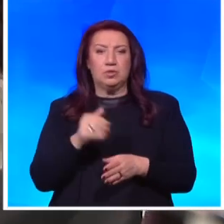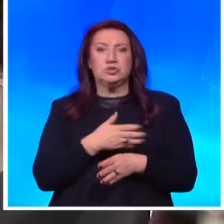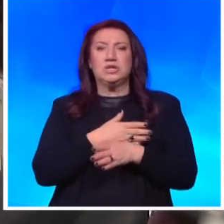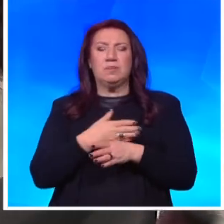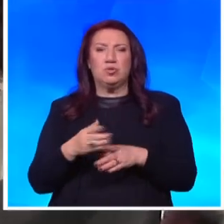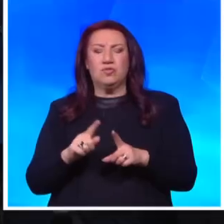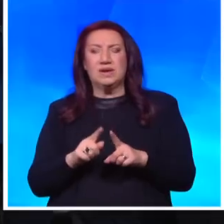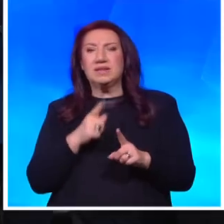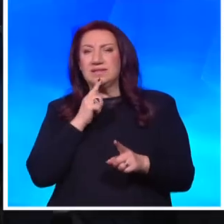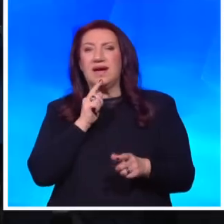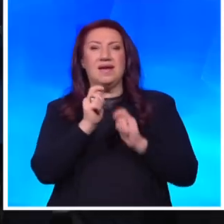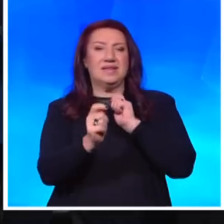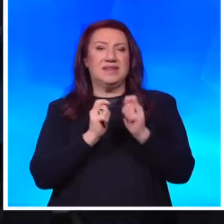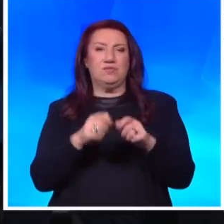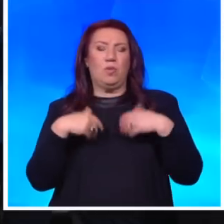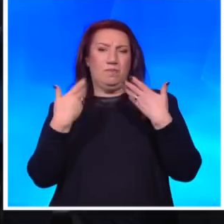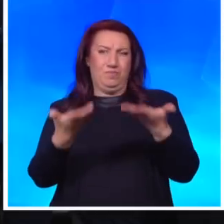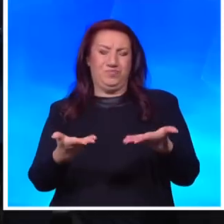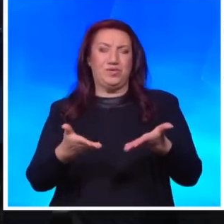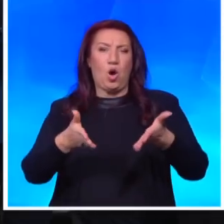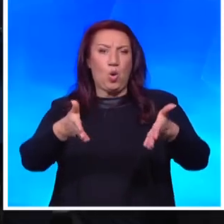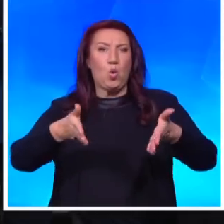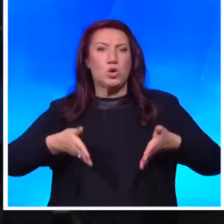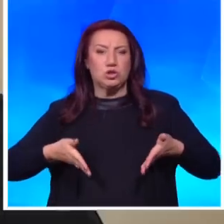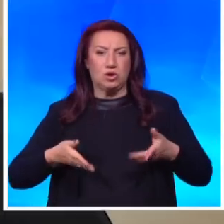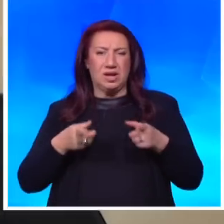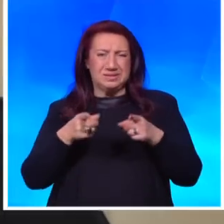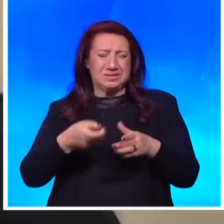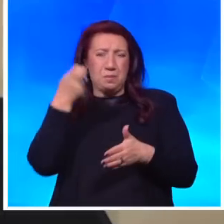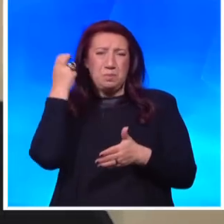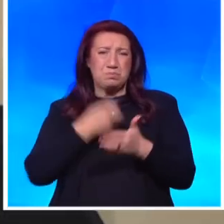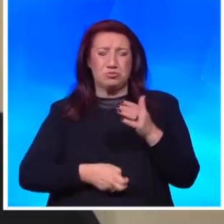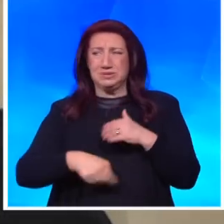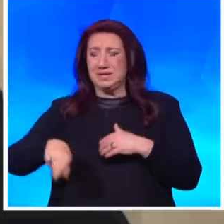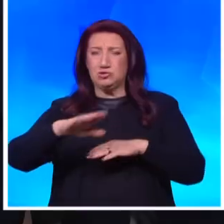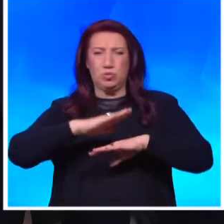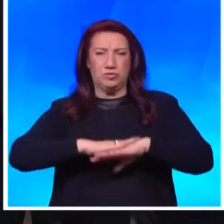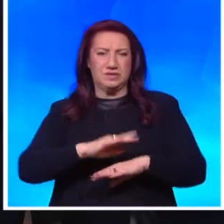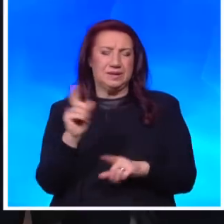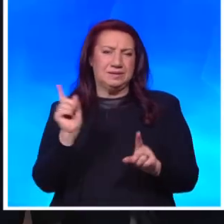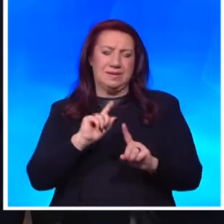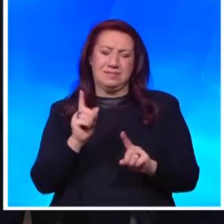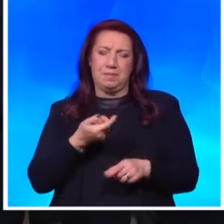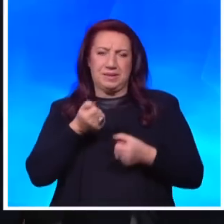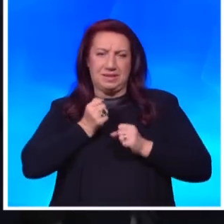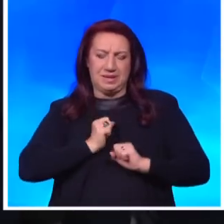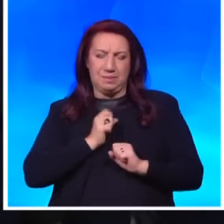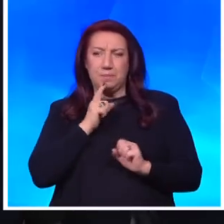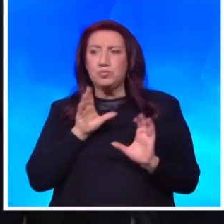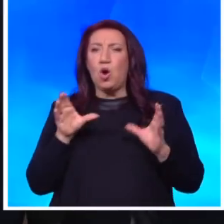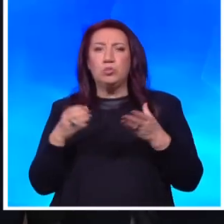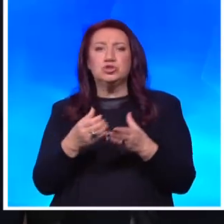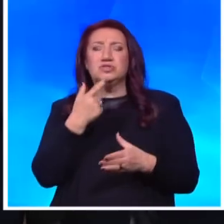в кулоарите. Тази простащина ние повече няма да я търпим. Съществото се казва Манол Пейков.